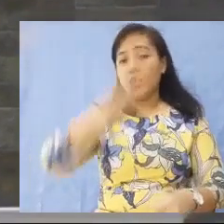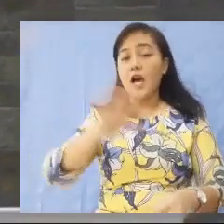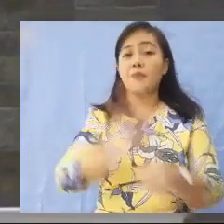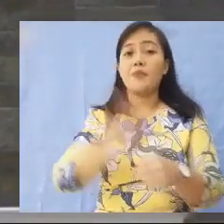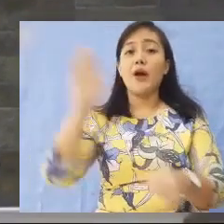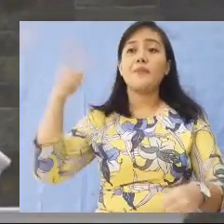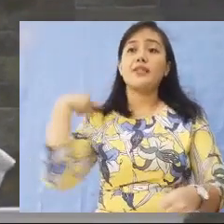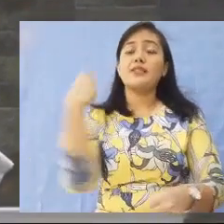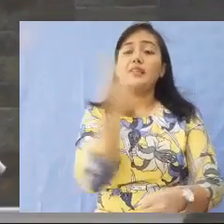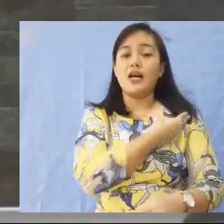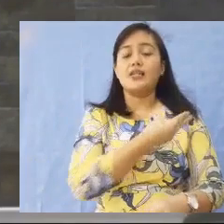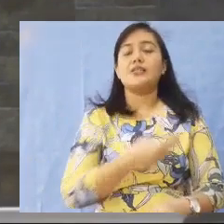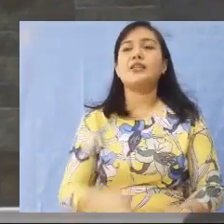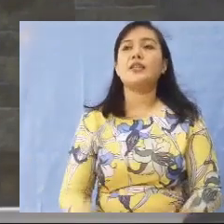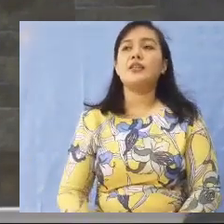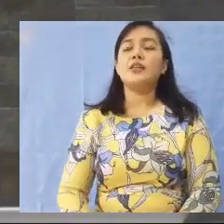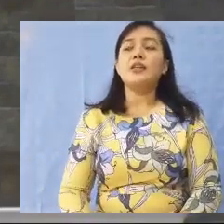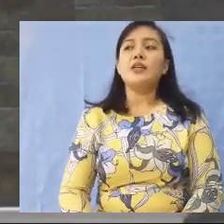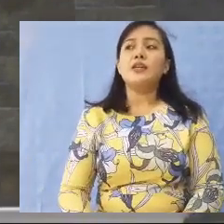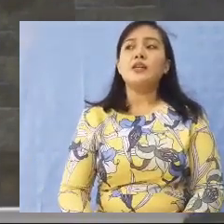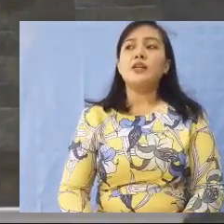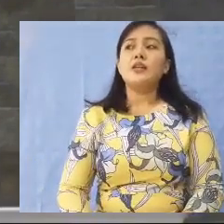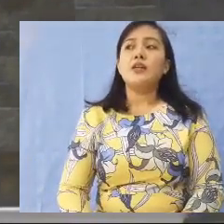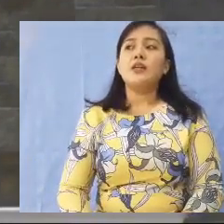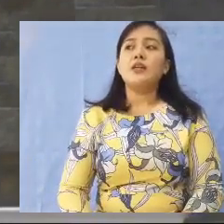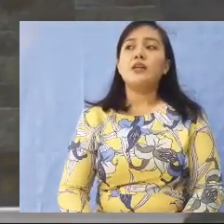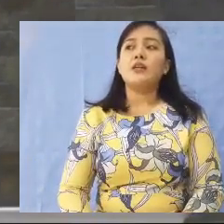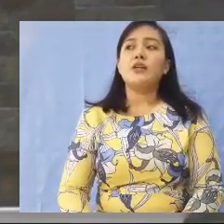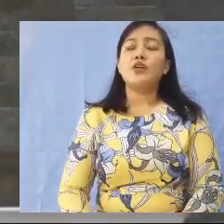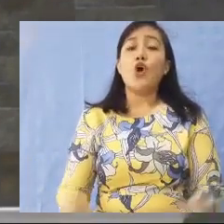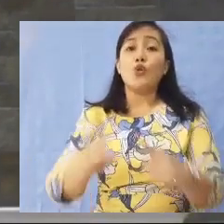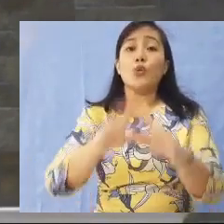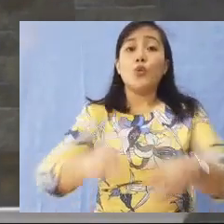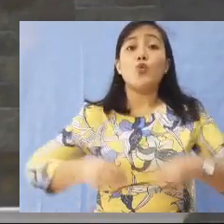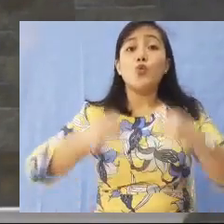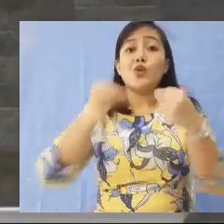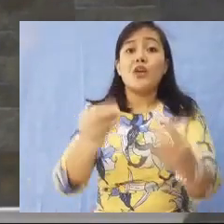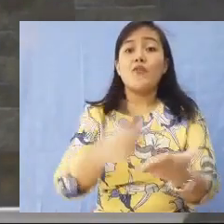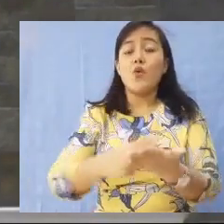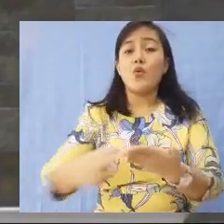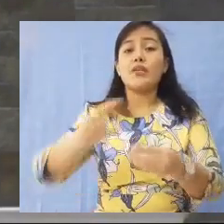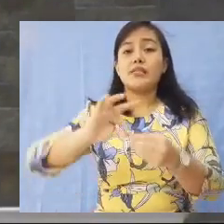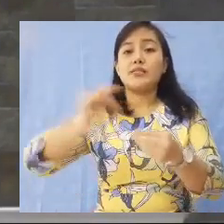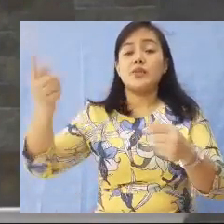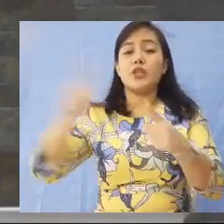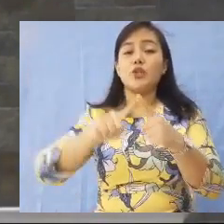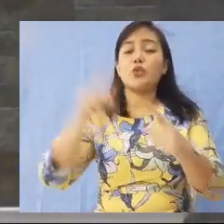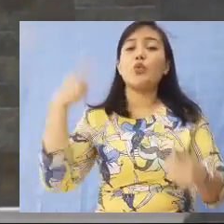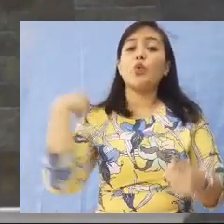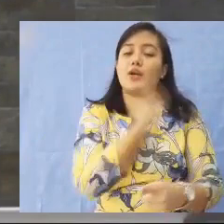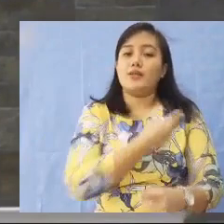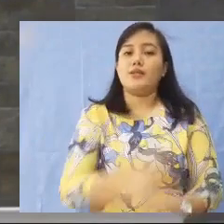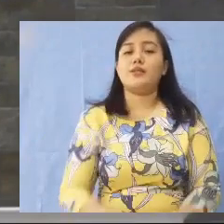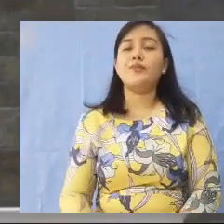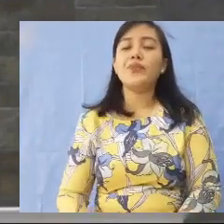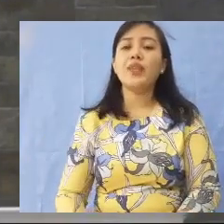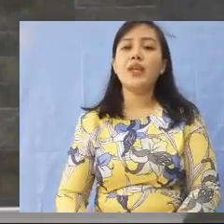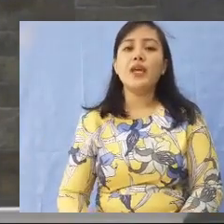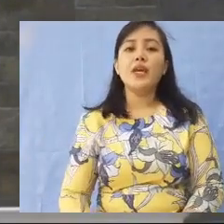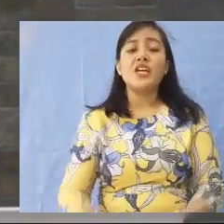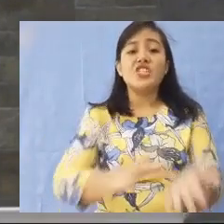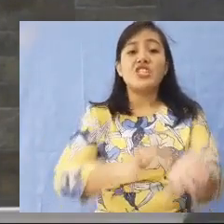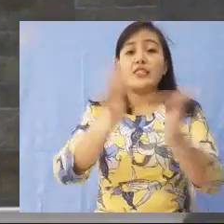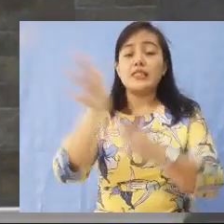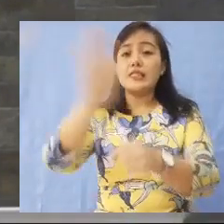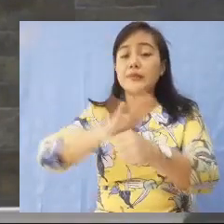banal na Espiritu. I mean, the Holy Spirit na ibibigay sa bawat tao po na tatanggap or mananampalataya sa